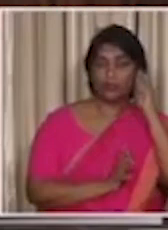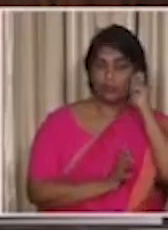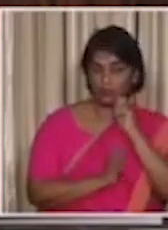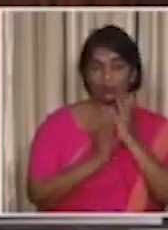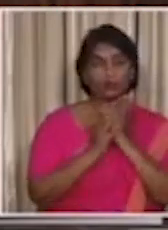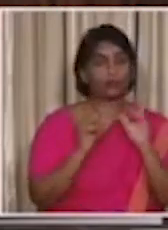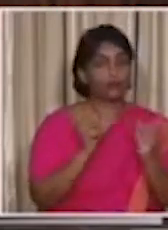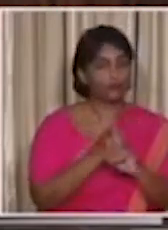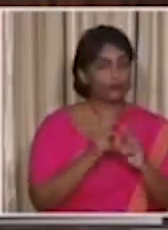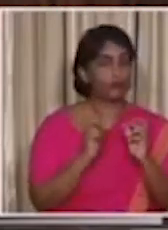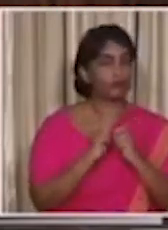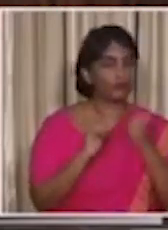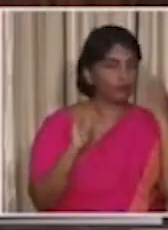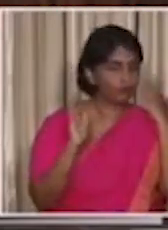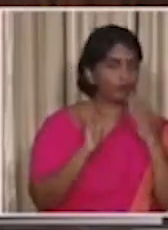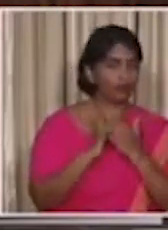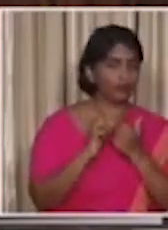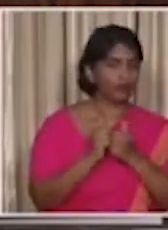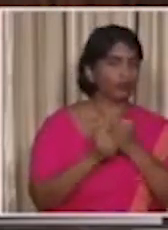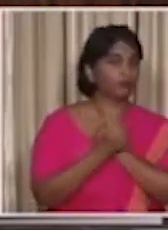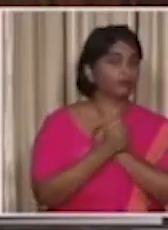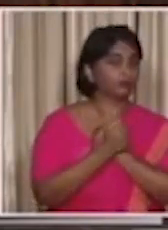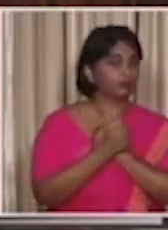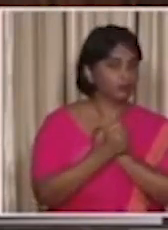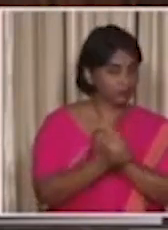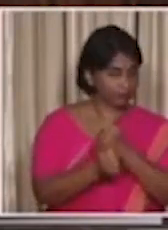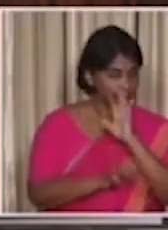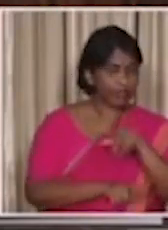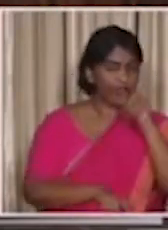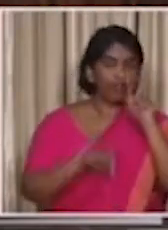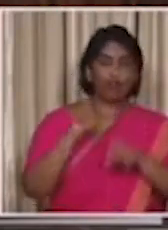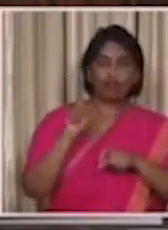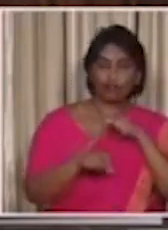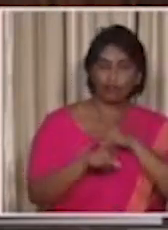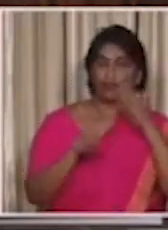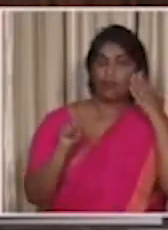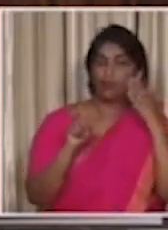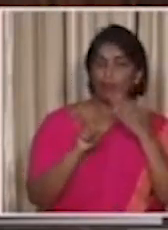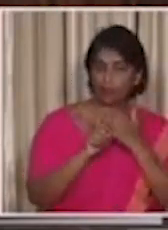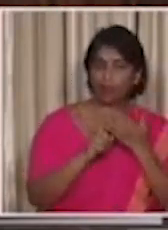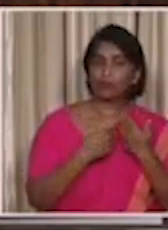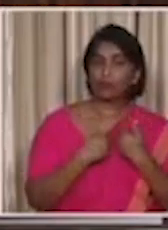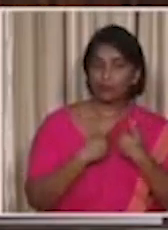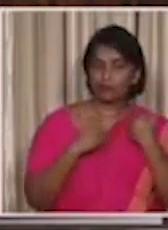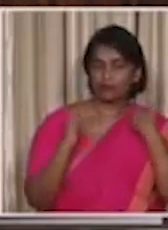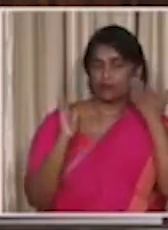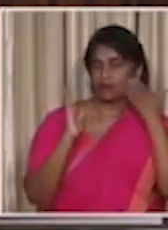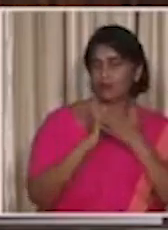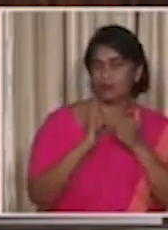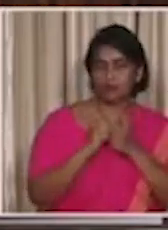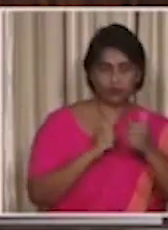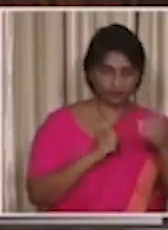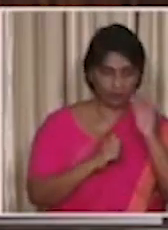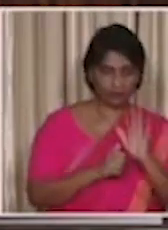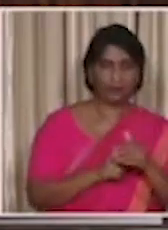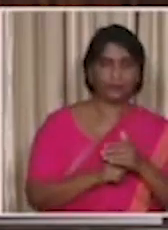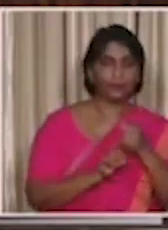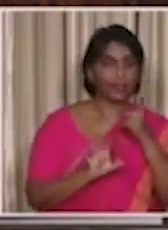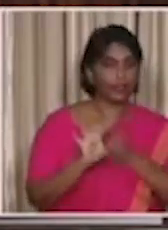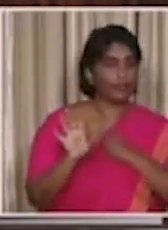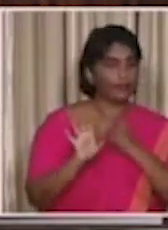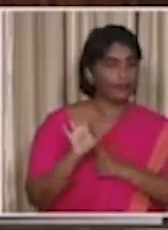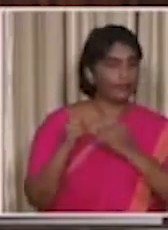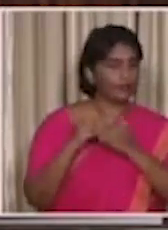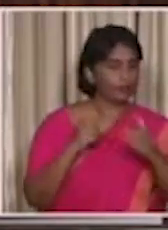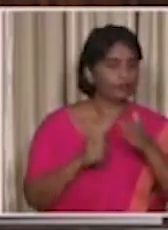ත්‍රස්තවාදී ක්‍රියාවන් සම්බන්ධයෙන් සිරගත කරන සිටින පුද්ගලයන් පිළිබඳත් අපේ අවධානය යොමු වී තිබෙනවා. වසර